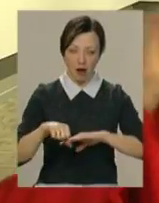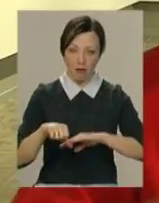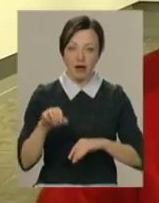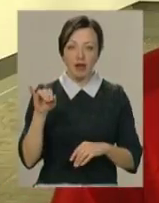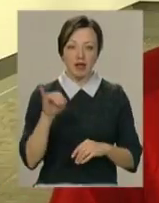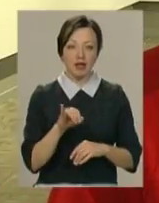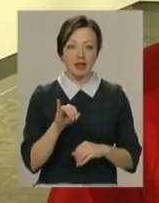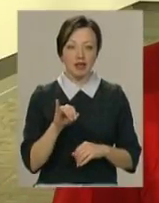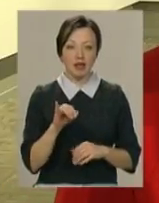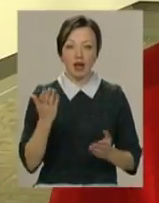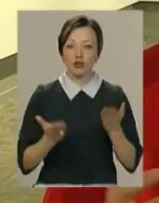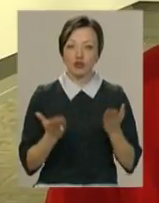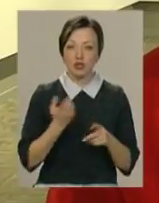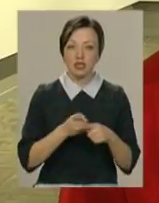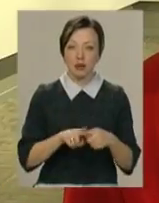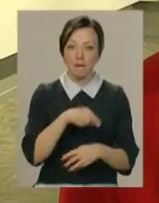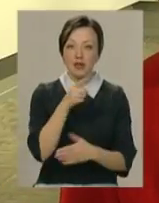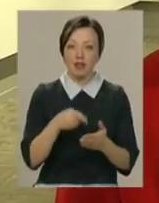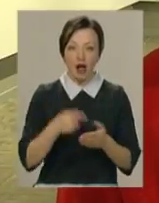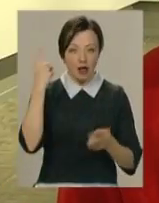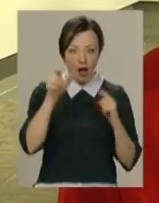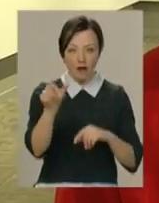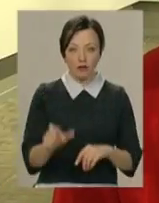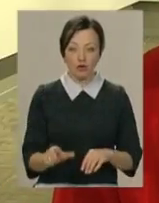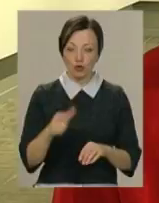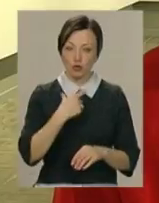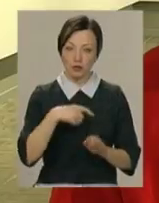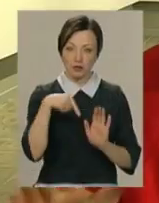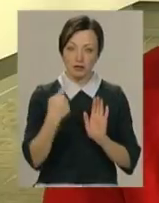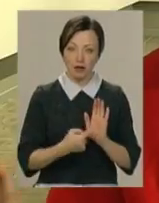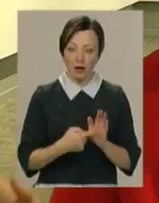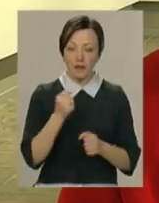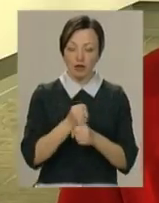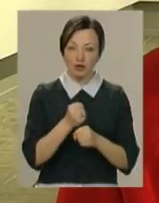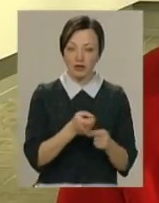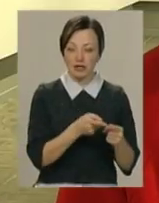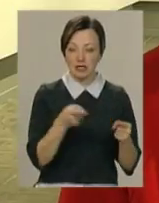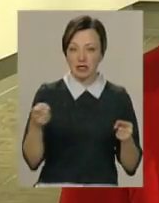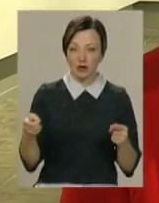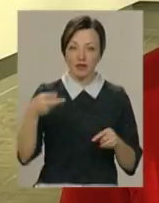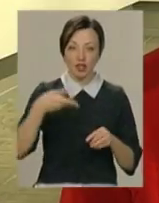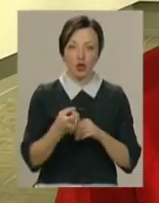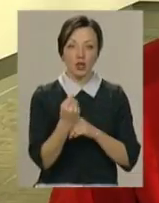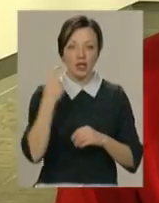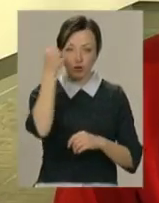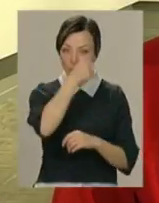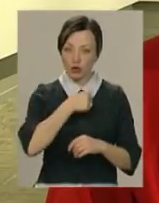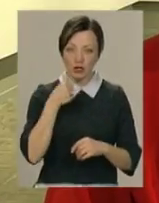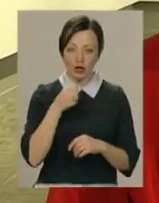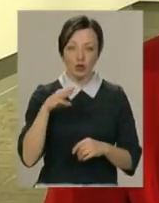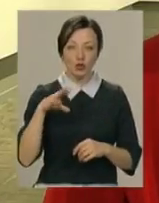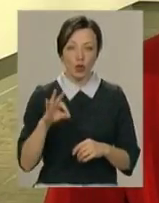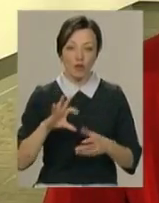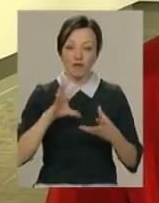І якщо ці питання автор міг собі ставити тоді, коли він працював над цією серією в 2011 році, то,